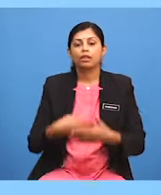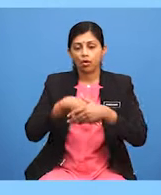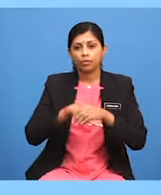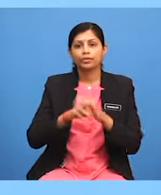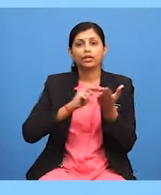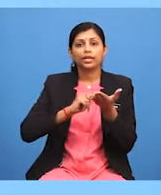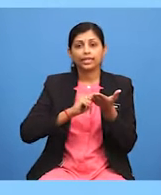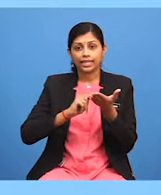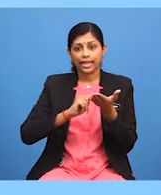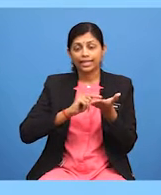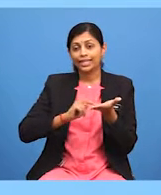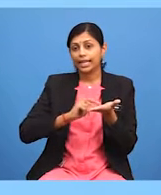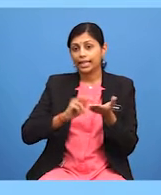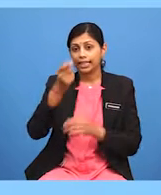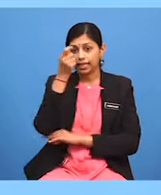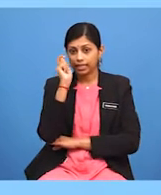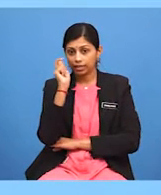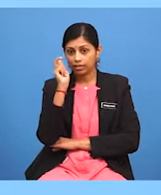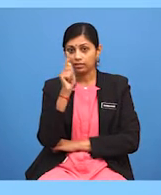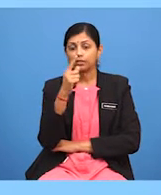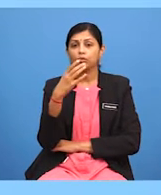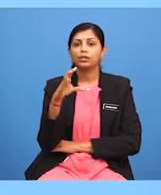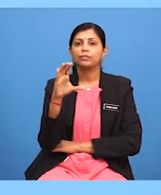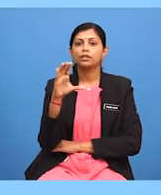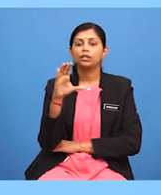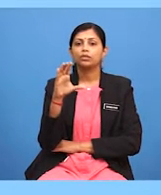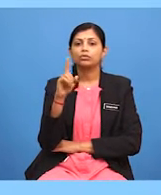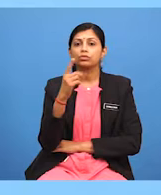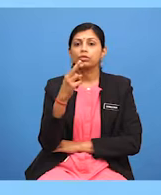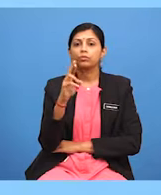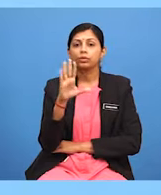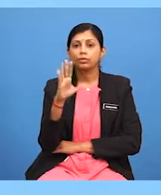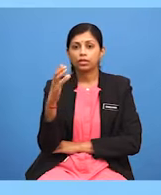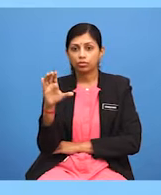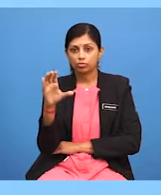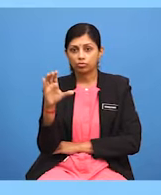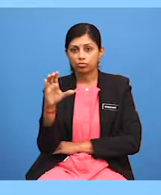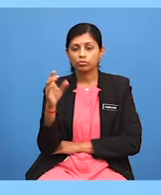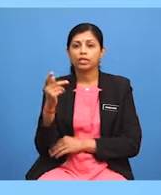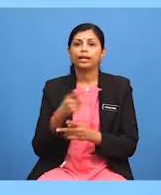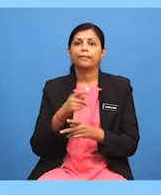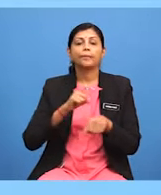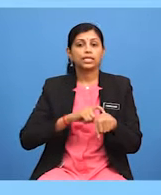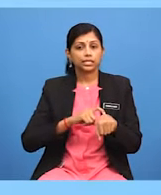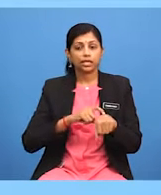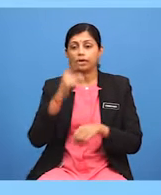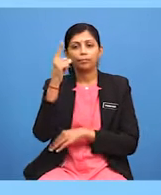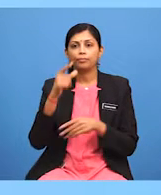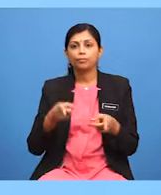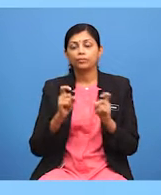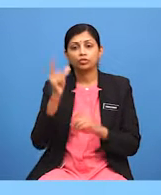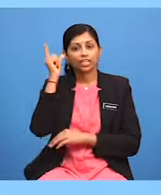Masukkan nilai jisim M, pecutan graviti G dan ketinggian H dalam formula